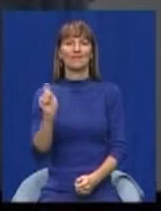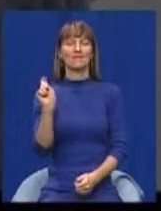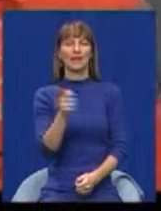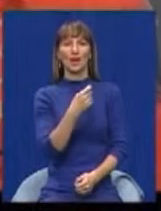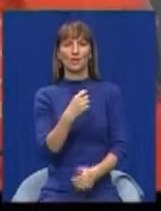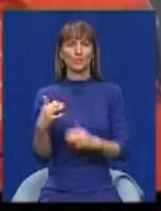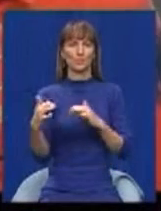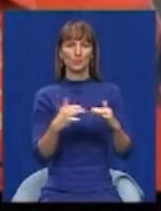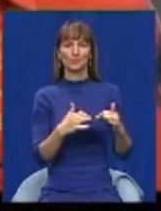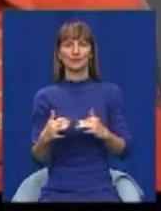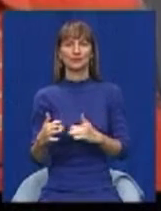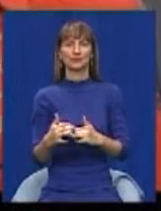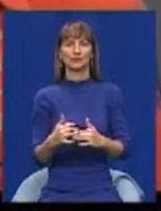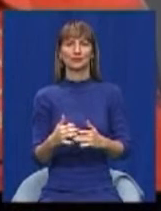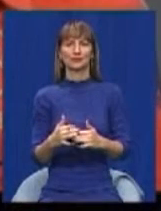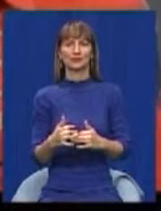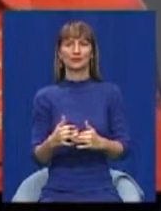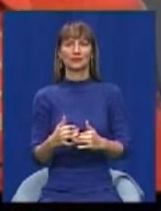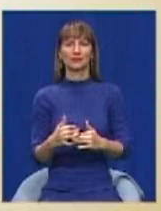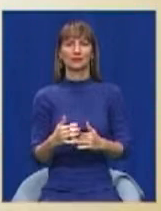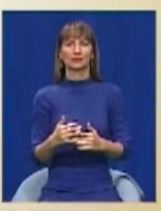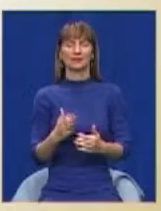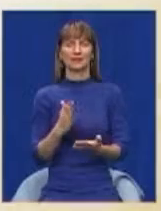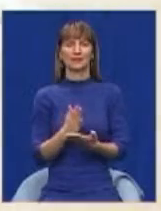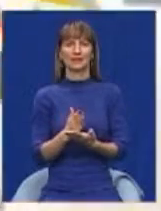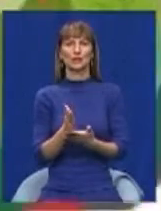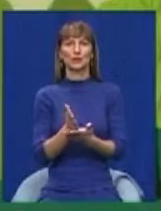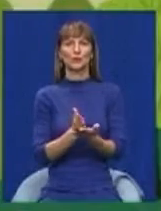воюют. Служба опасности.